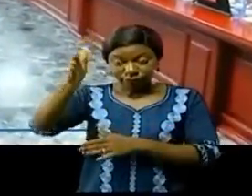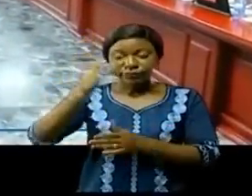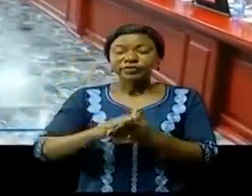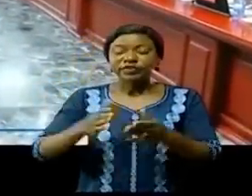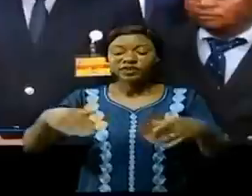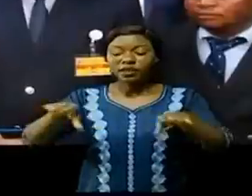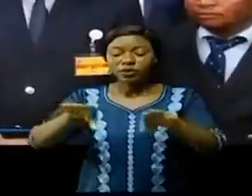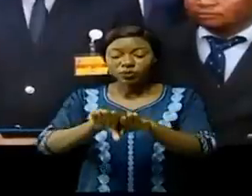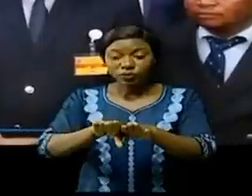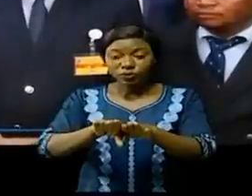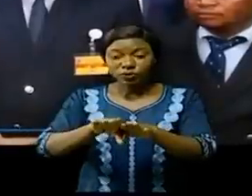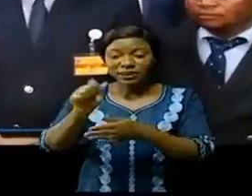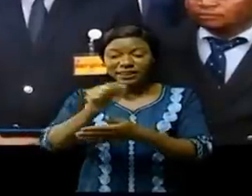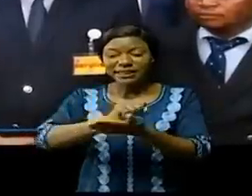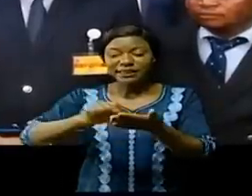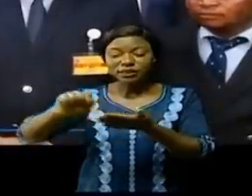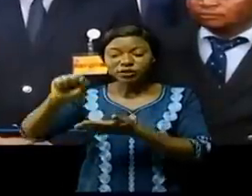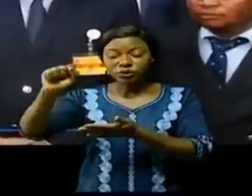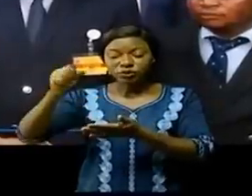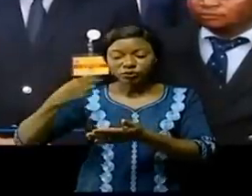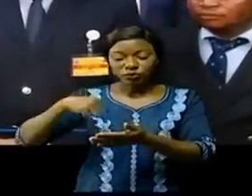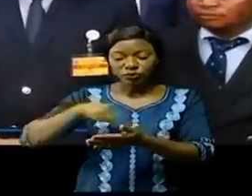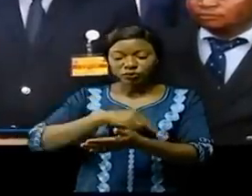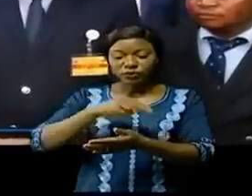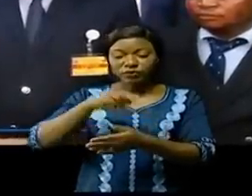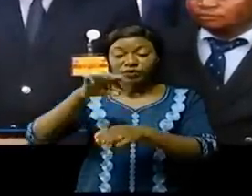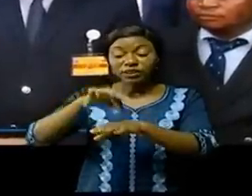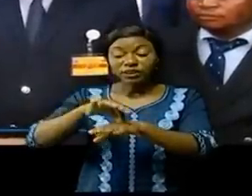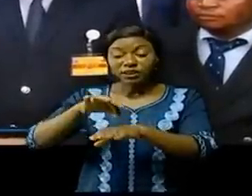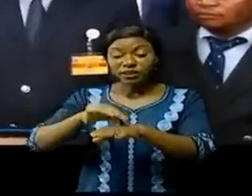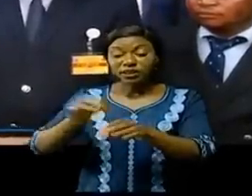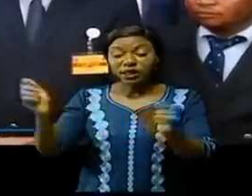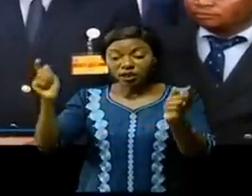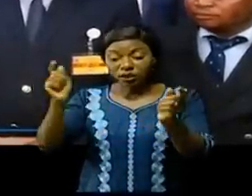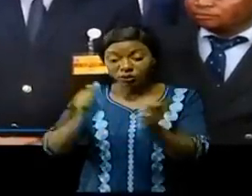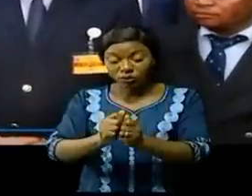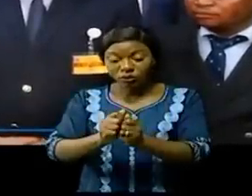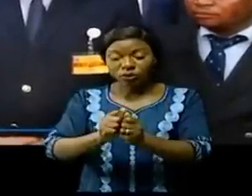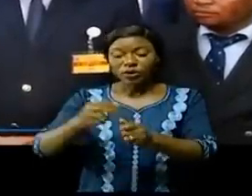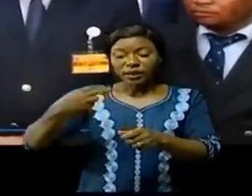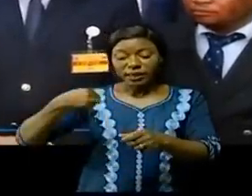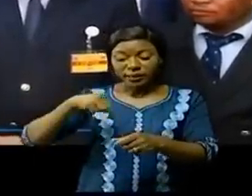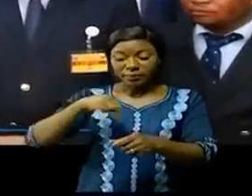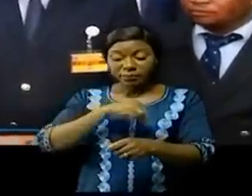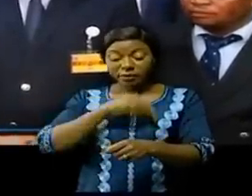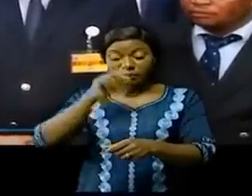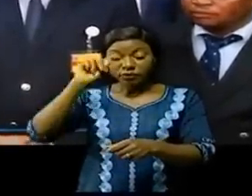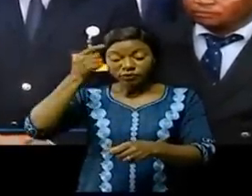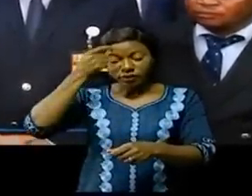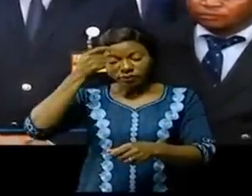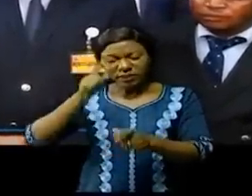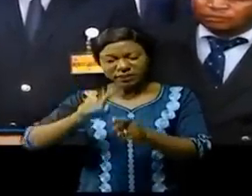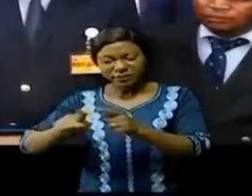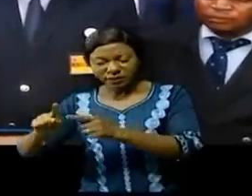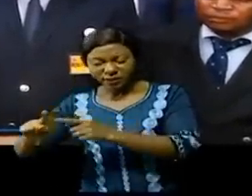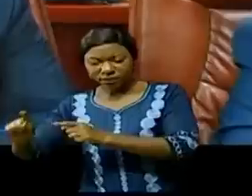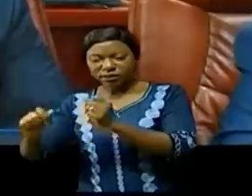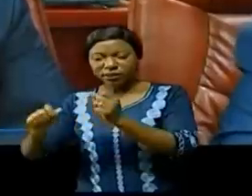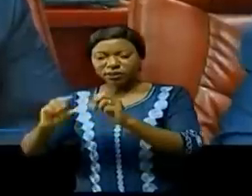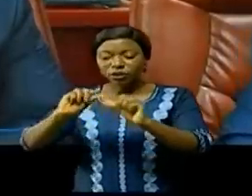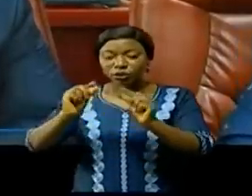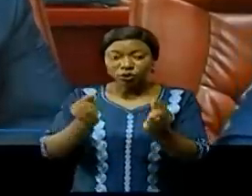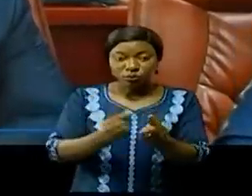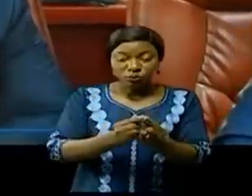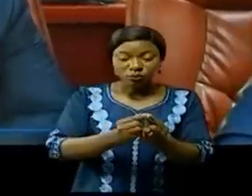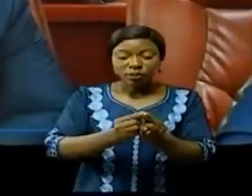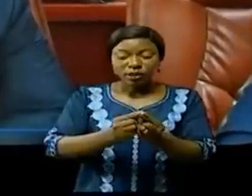clôture de la session en cours, nous aurons l'occasion de nous retrouver, les membres du gouvernement et les membres des différents caucus